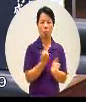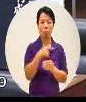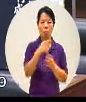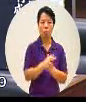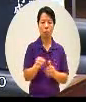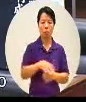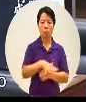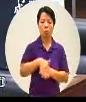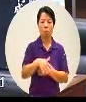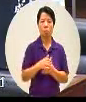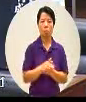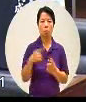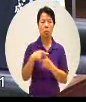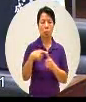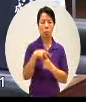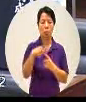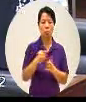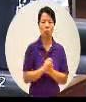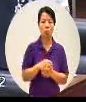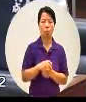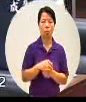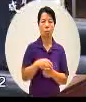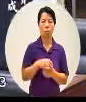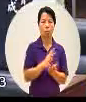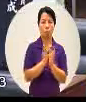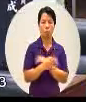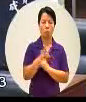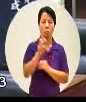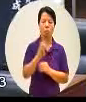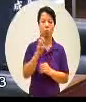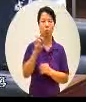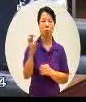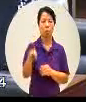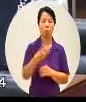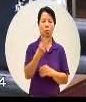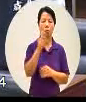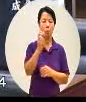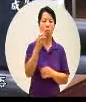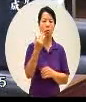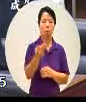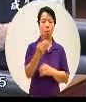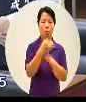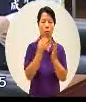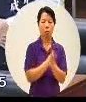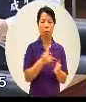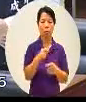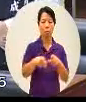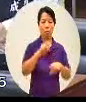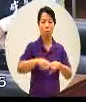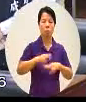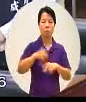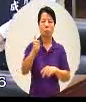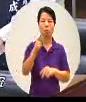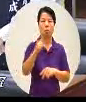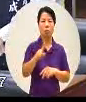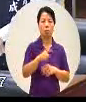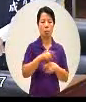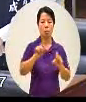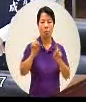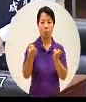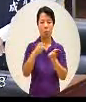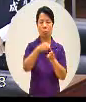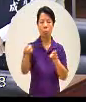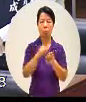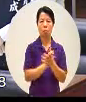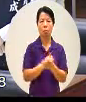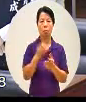关研提了339案，其中公共建设51个案，然后挂号函提